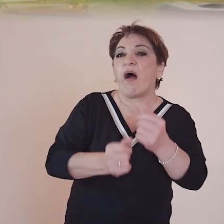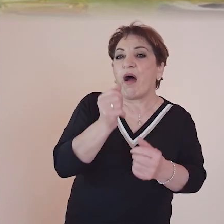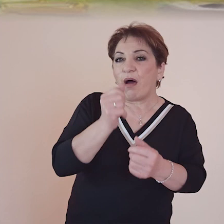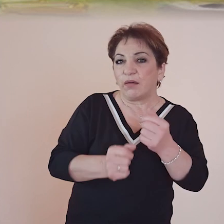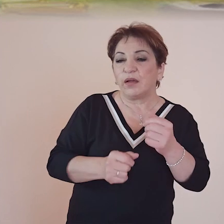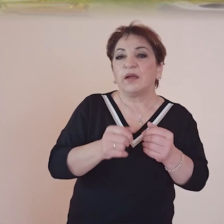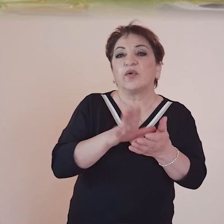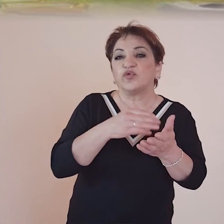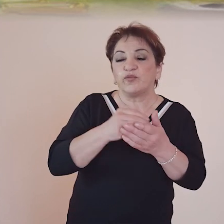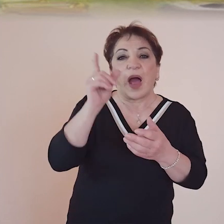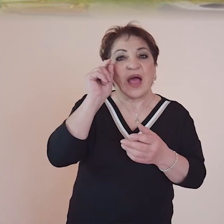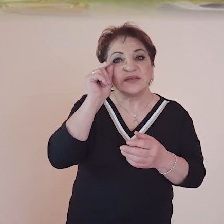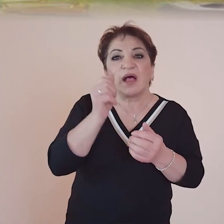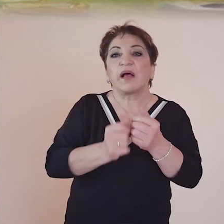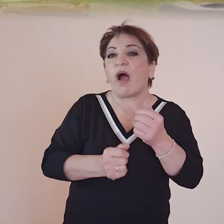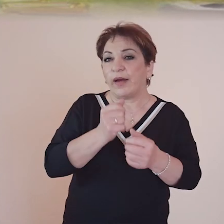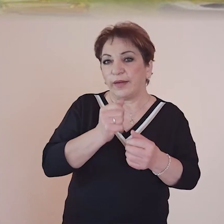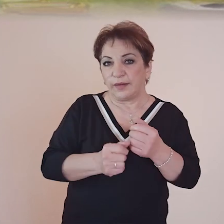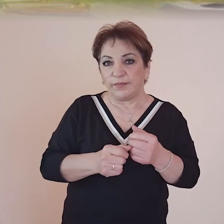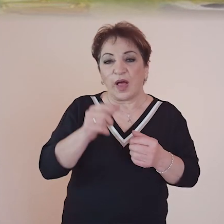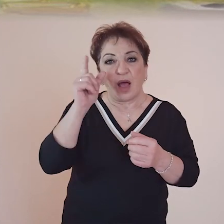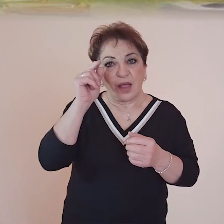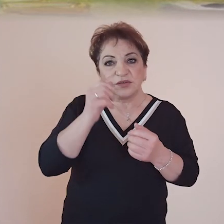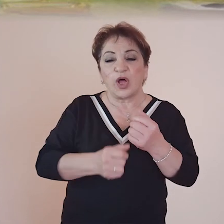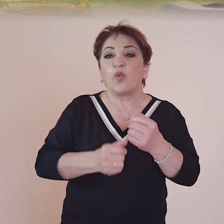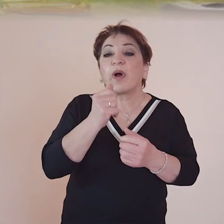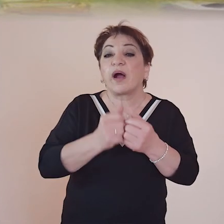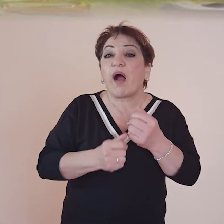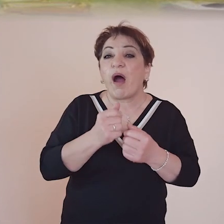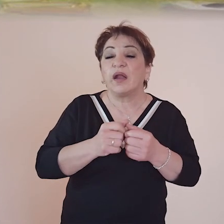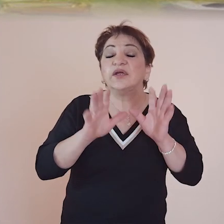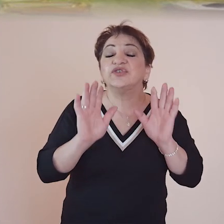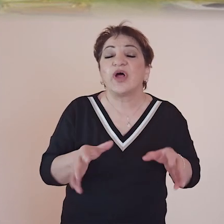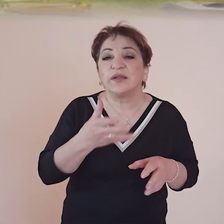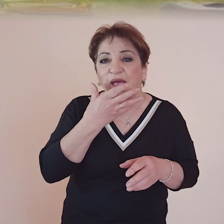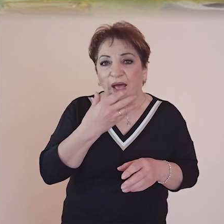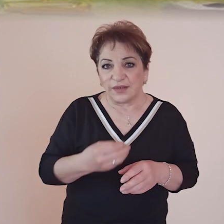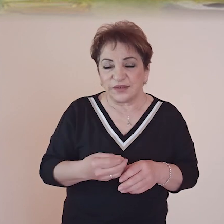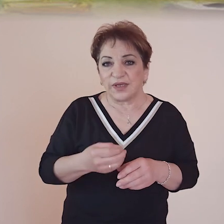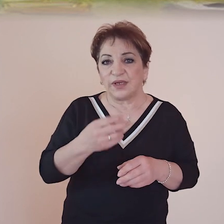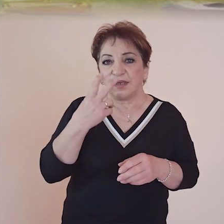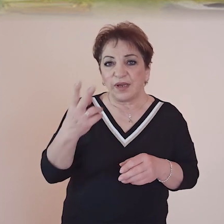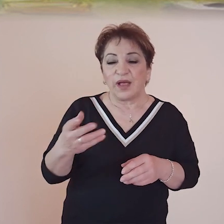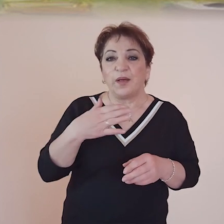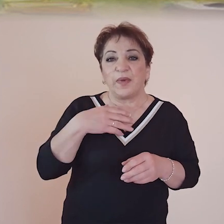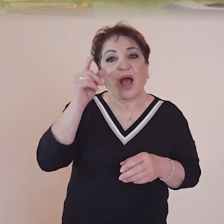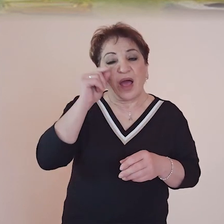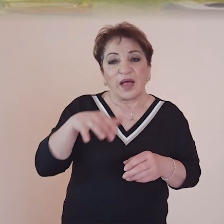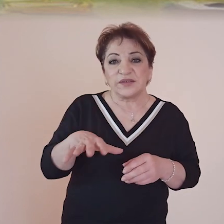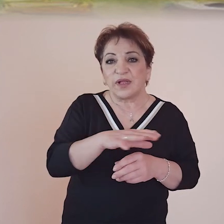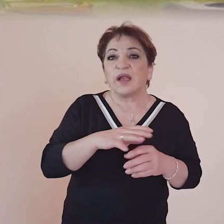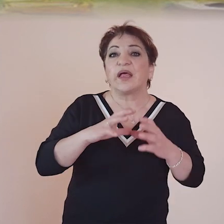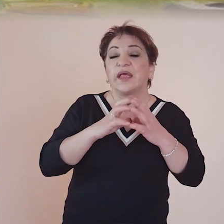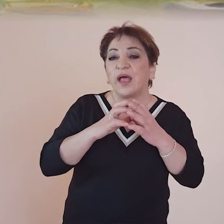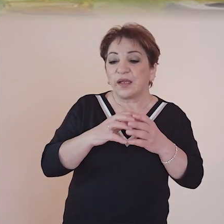վերնագիրն է Հայաստանի կարերը։ Այո, Հայաստանում անգամ կարերն են գեղեցիկ։ Մեր երկիրը այդ կողմից,